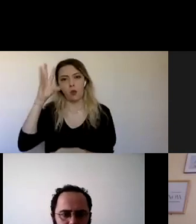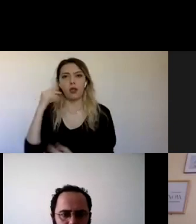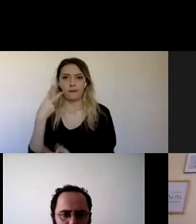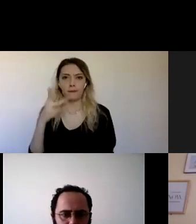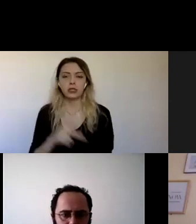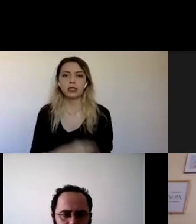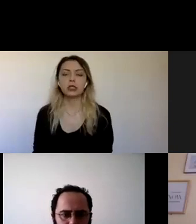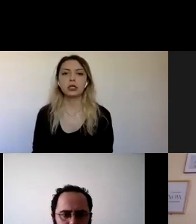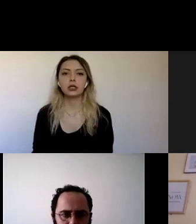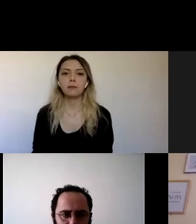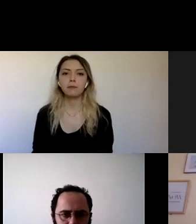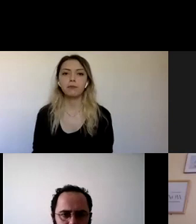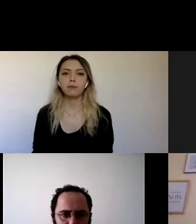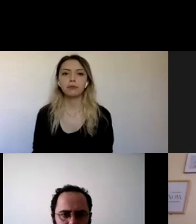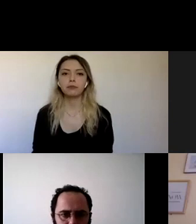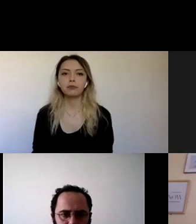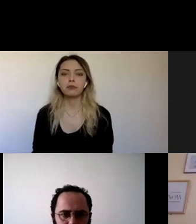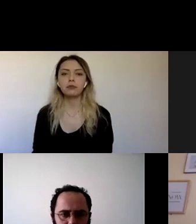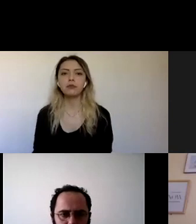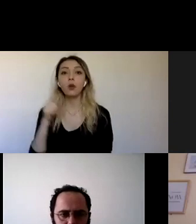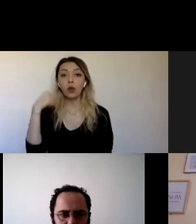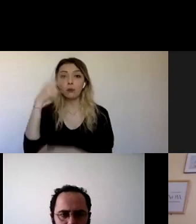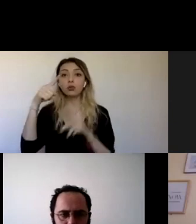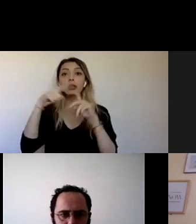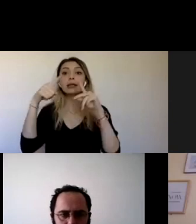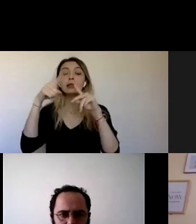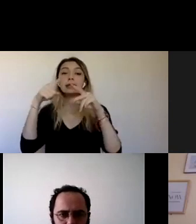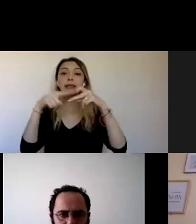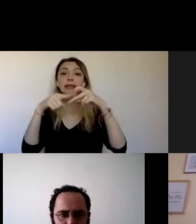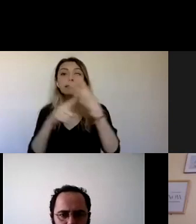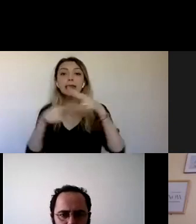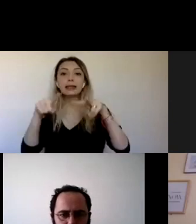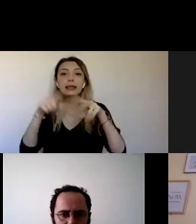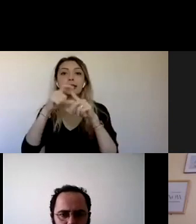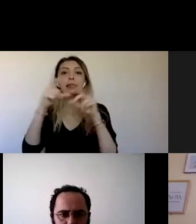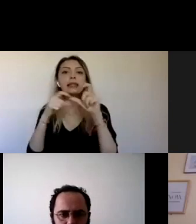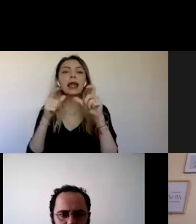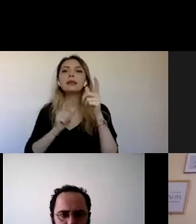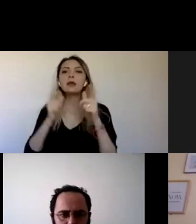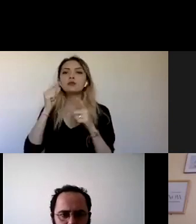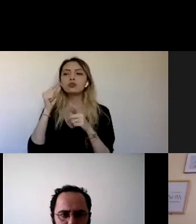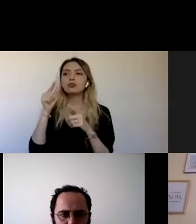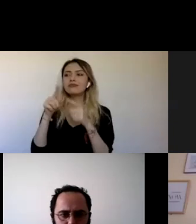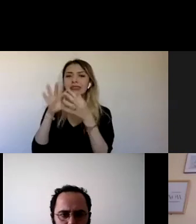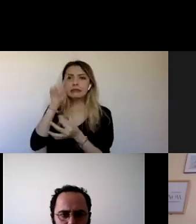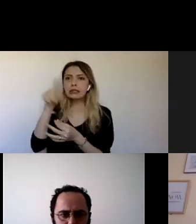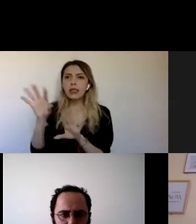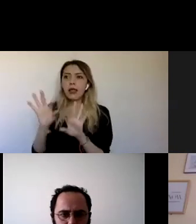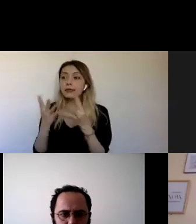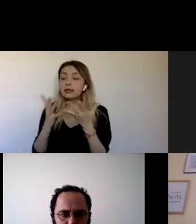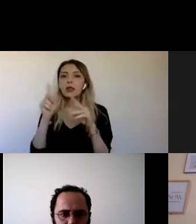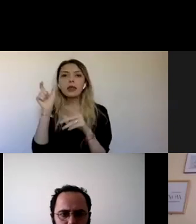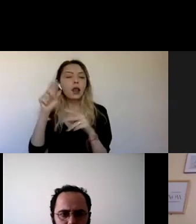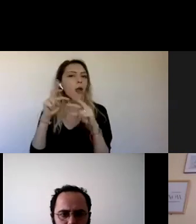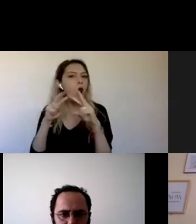Google Trends aslında kullanıcıların aradıkları kelimeleri ve nasıl aradıklarını ve o kelimeyle neyi aradığına dair bize ilginç